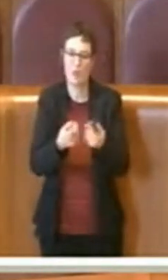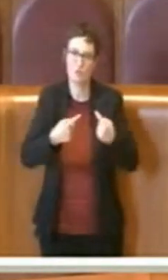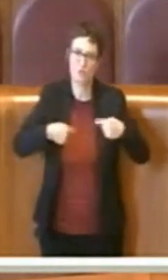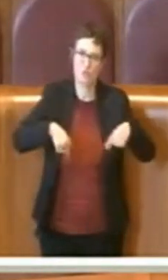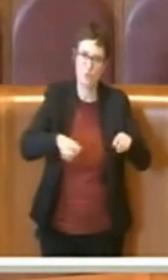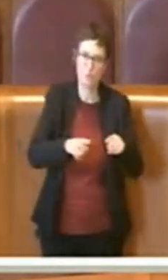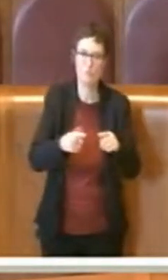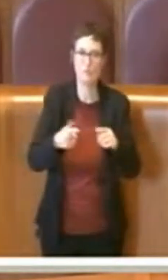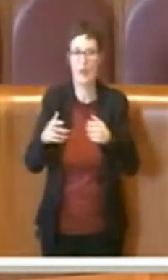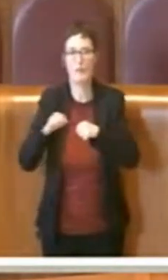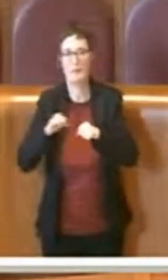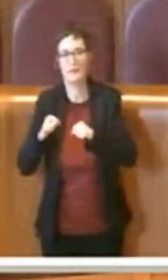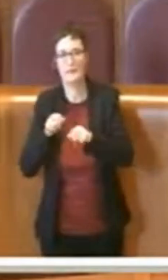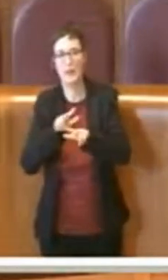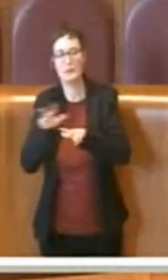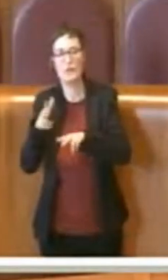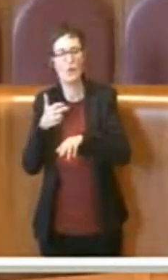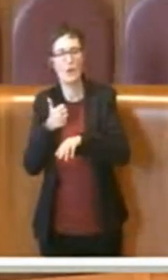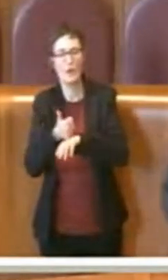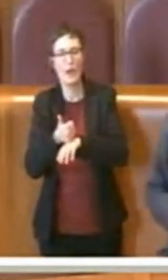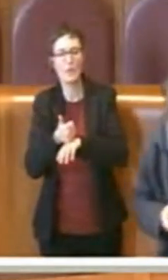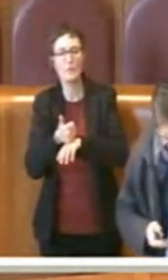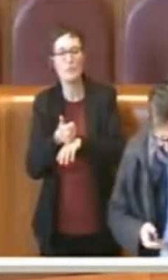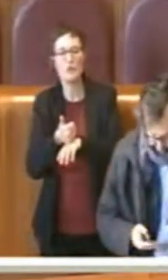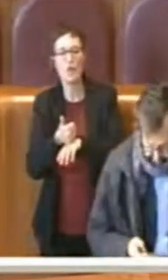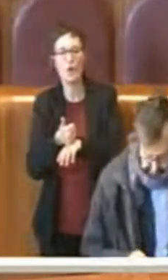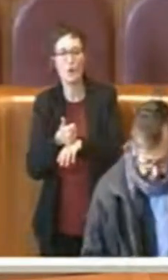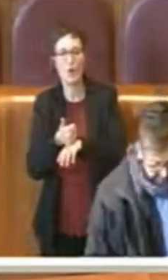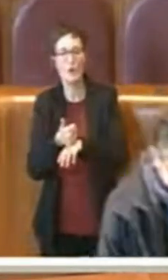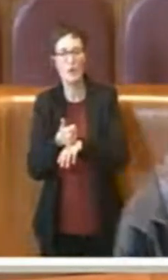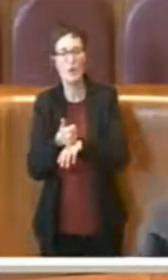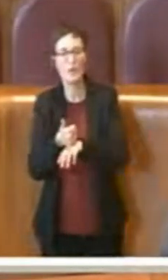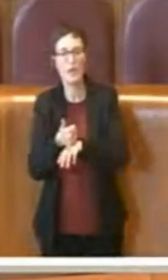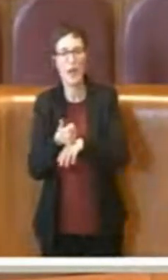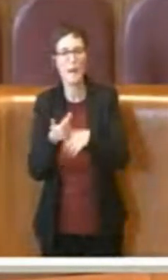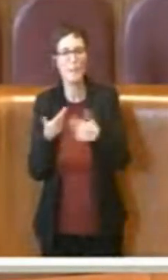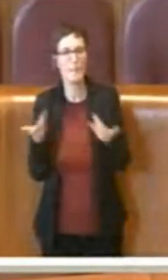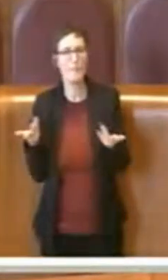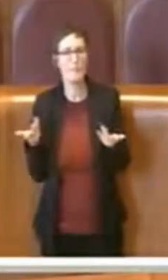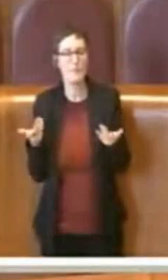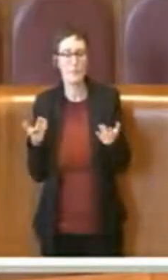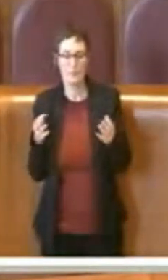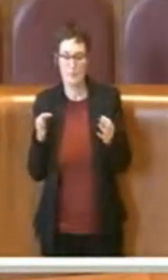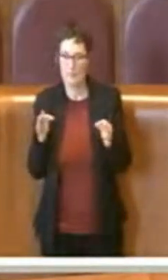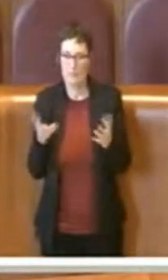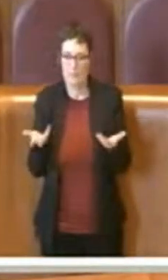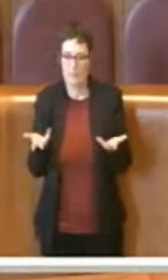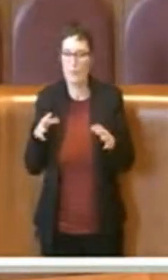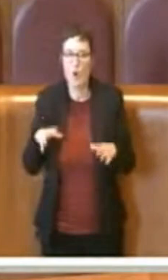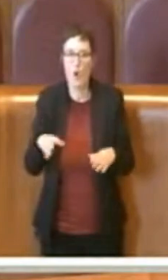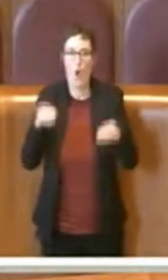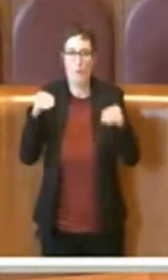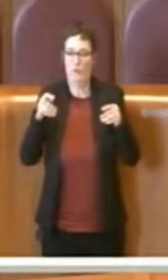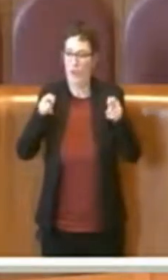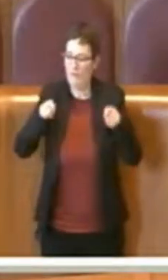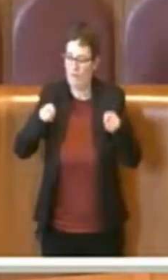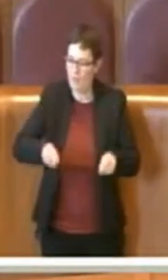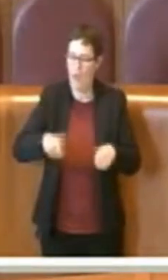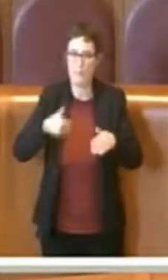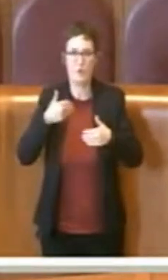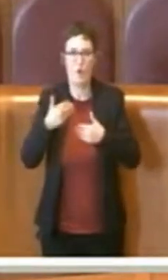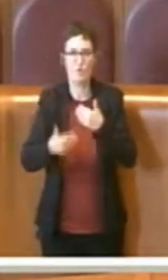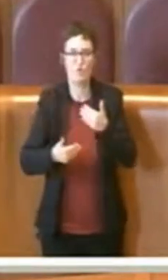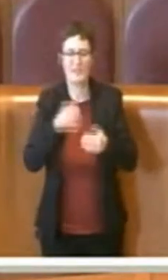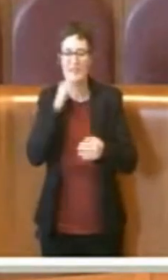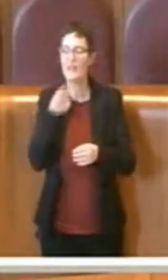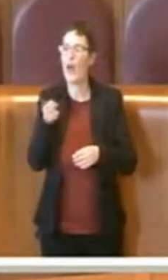dare un principio molto semplice, quello di avviare, quindi non di farlo domani mattina, ma di avviare un processo